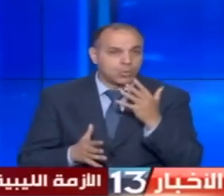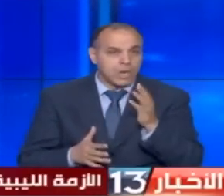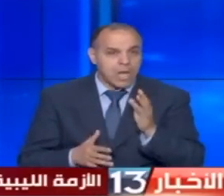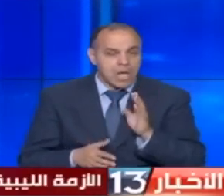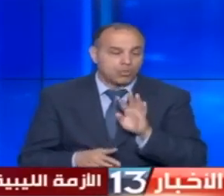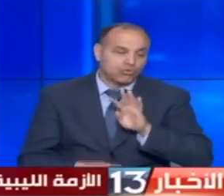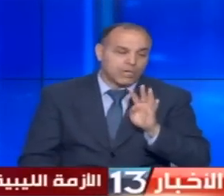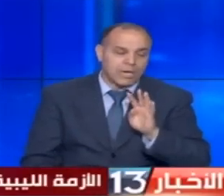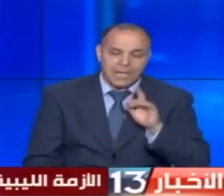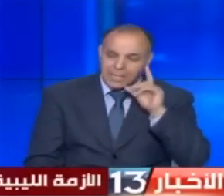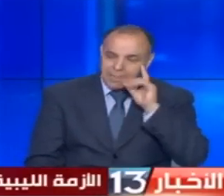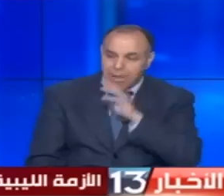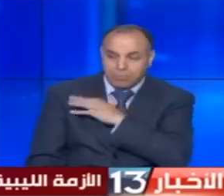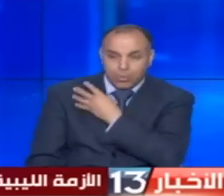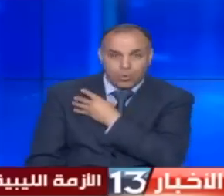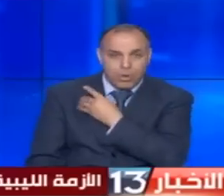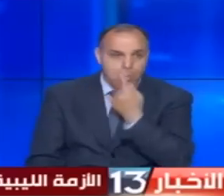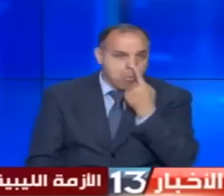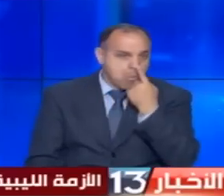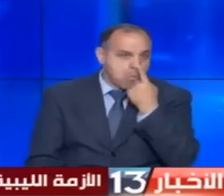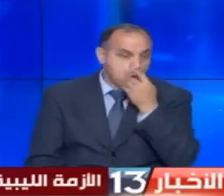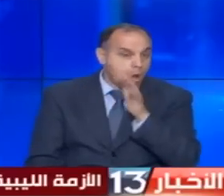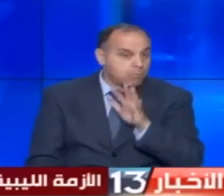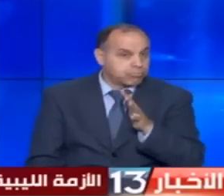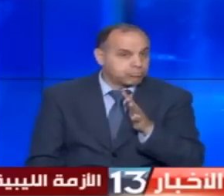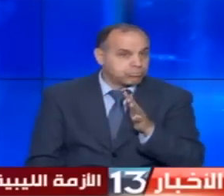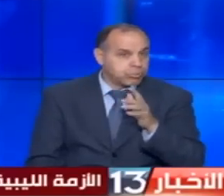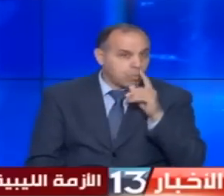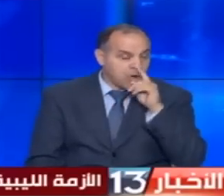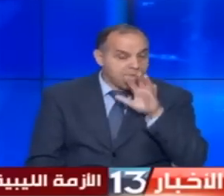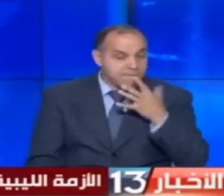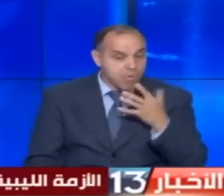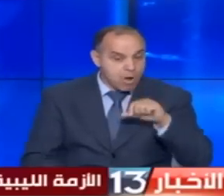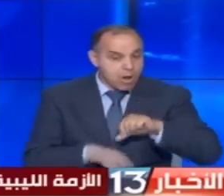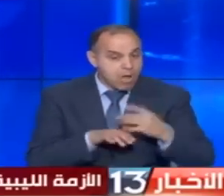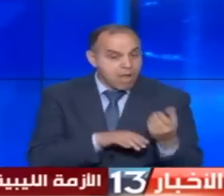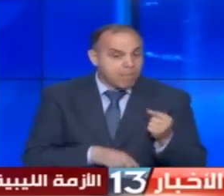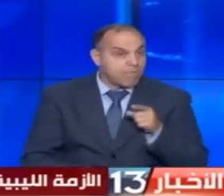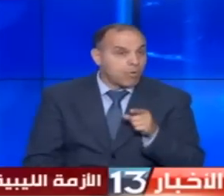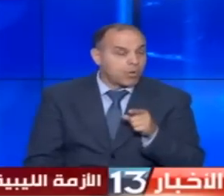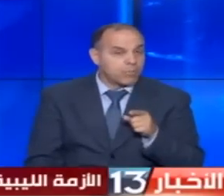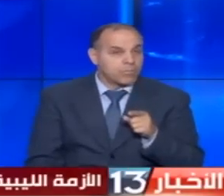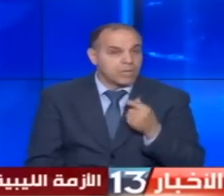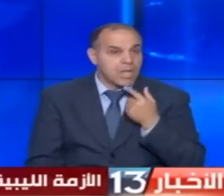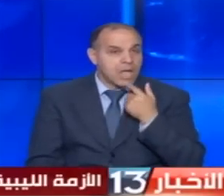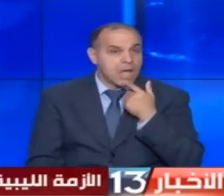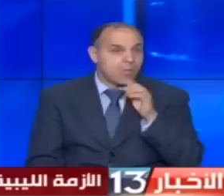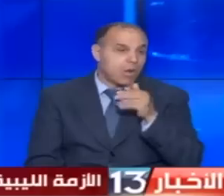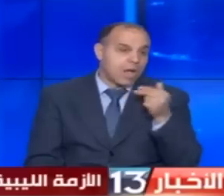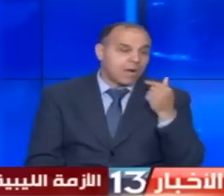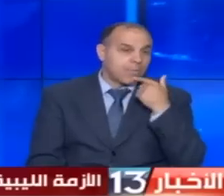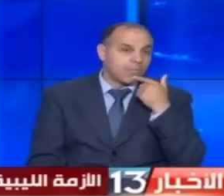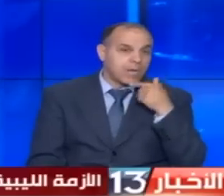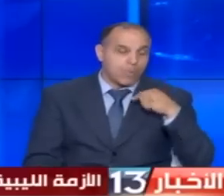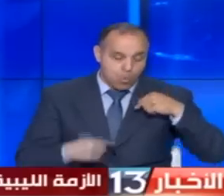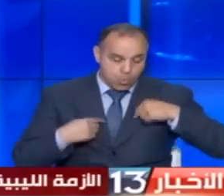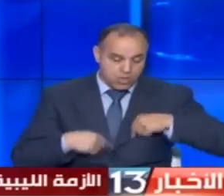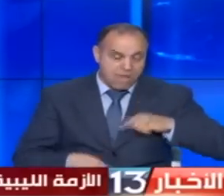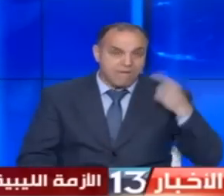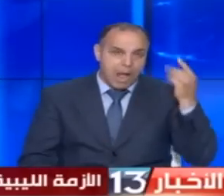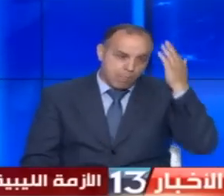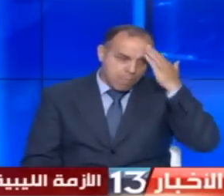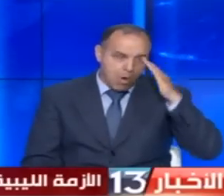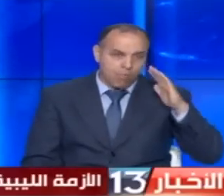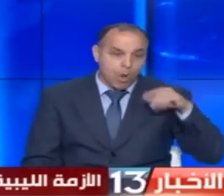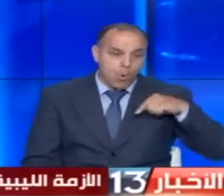شرطه من انها ستكشف هجومان استهدف انتزاع السيطره على العاصمه طرابلس في غرب البلاد من الحكومه المعترف بها دوليا